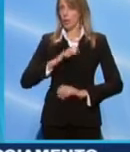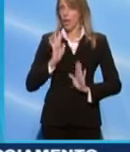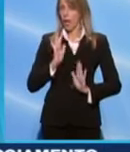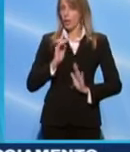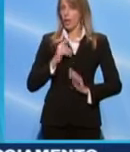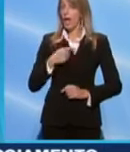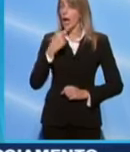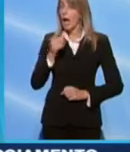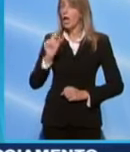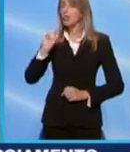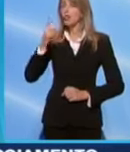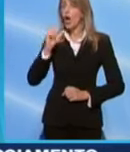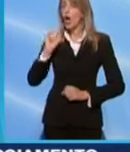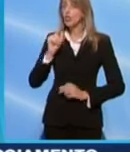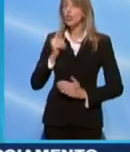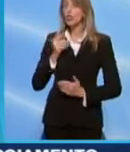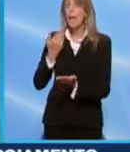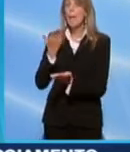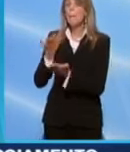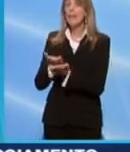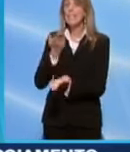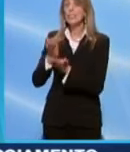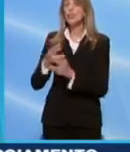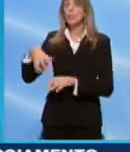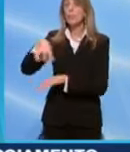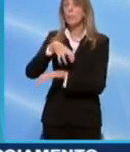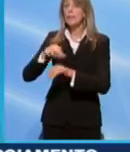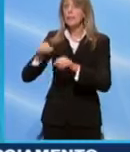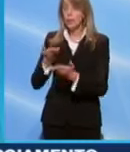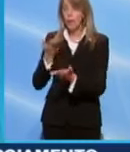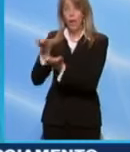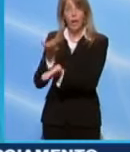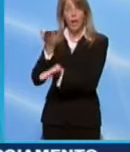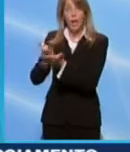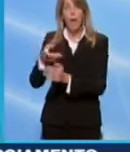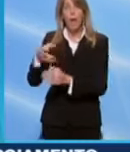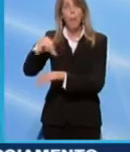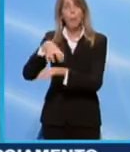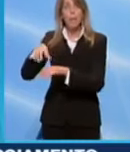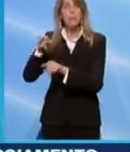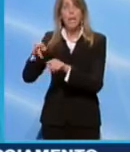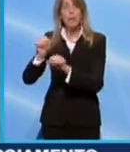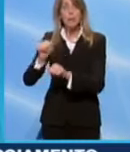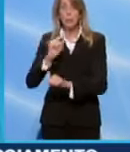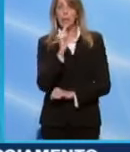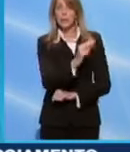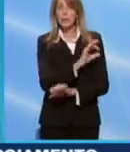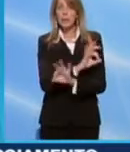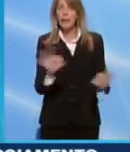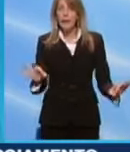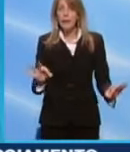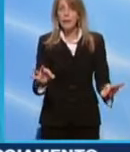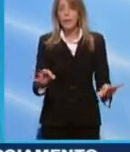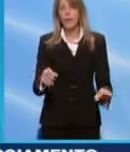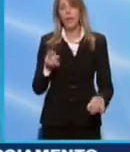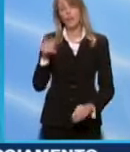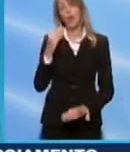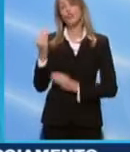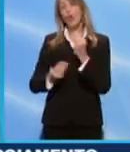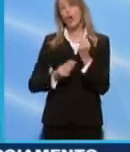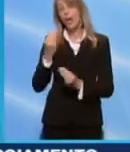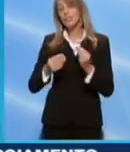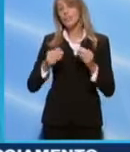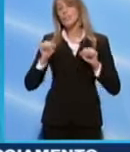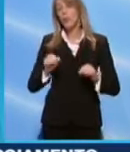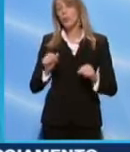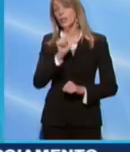ha dato 12 prescrizioni al Ministero della Salute. Il Ministero della Salute non ha nemmeno risposto. Non giocate con la